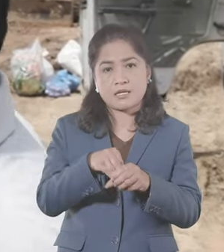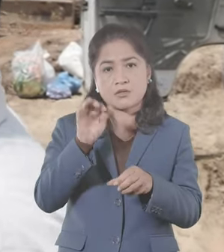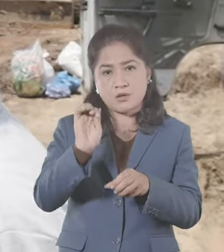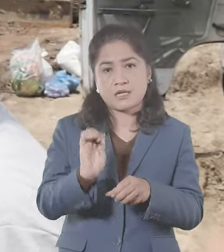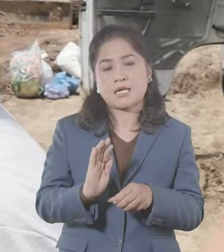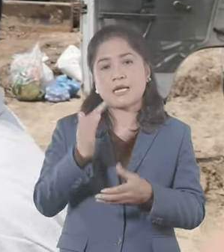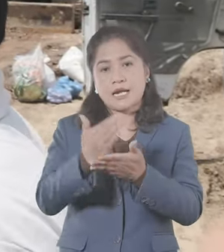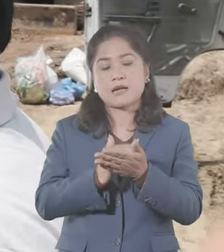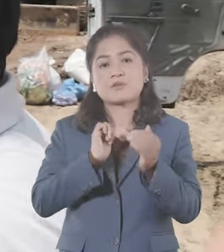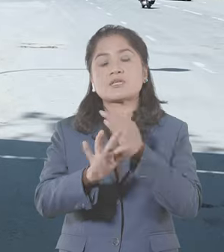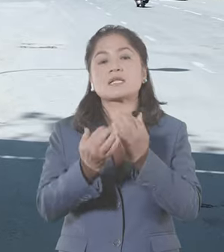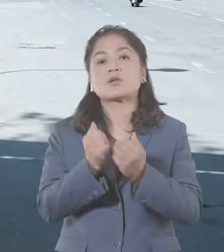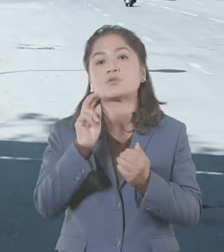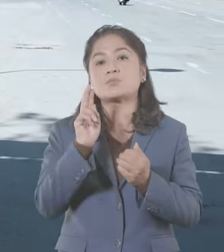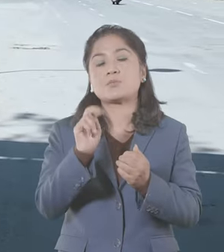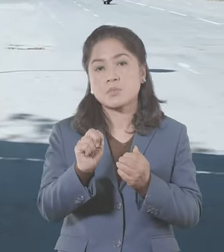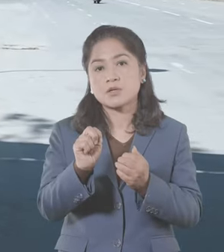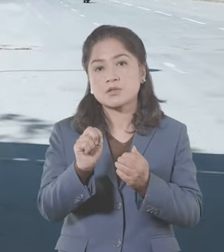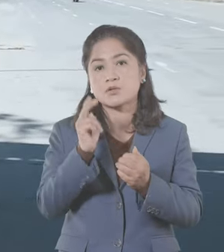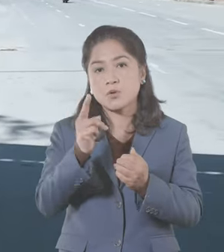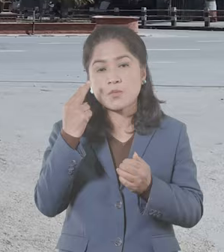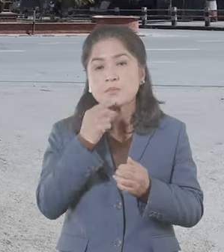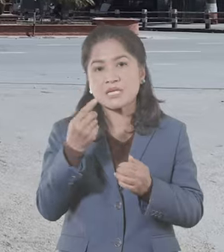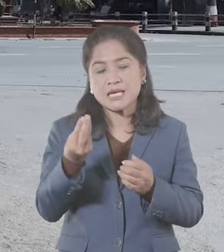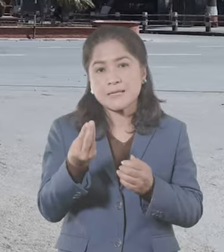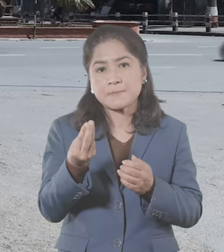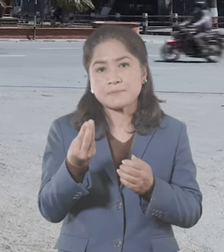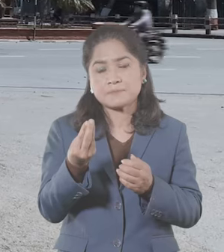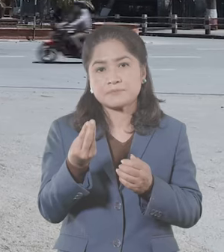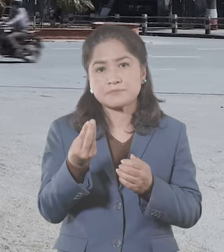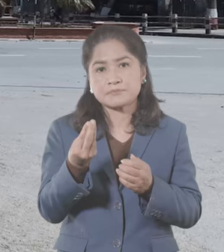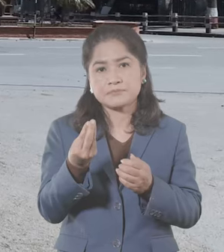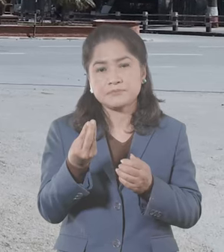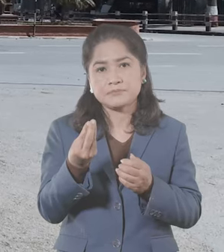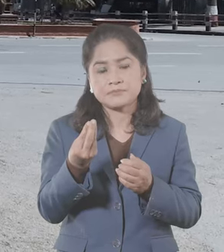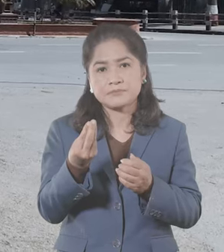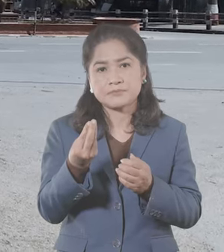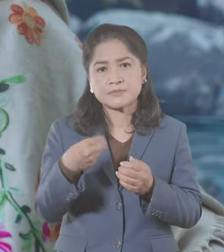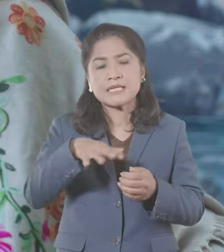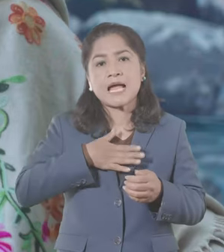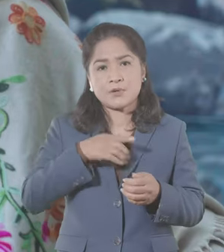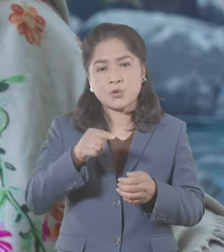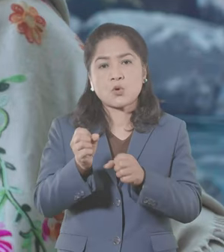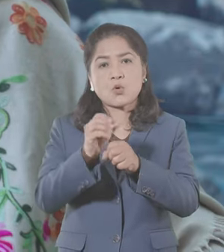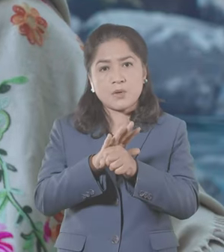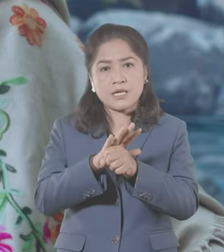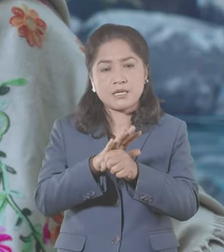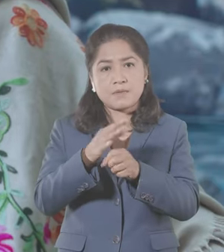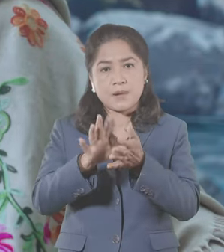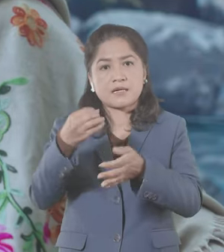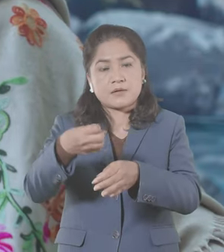समेट्न सक्ने खालको चाहिँ प्रोग्रामहरू चाहिँ भयो भने चाहिँ केही हदसम्म चाहिँ हामी